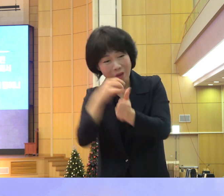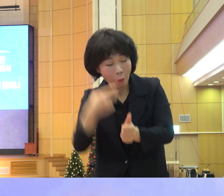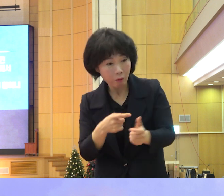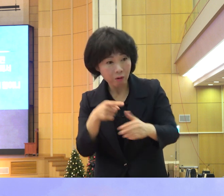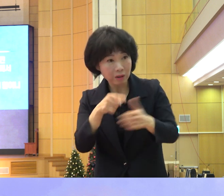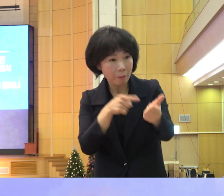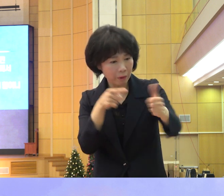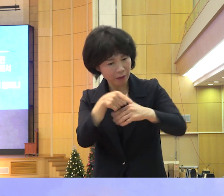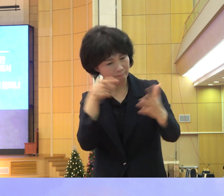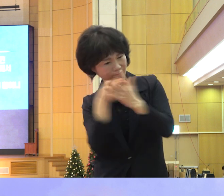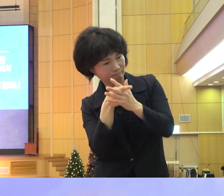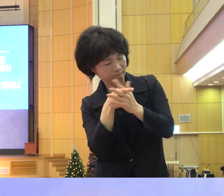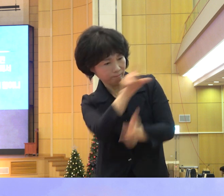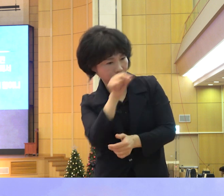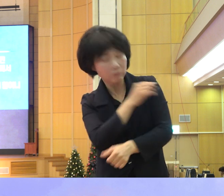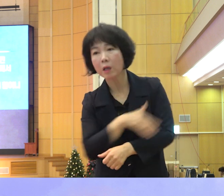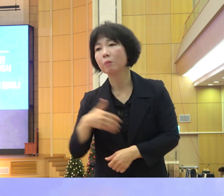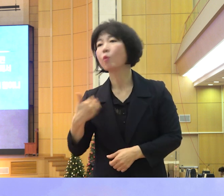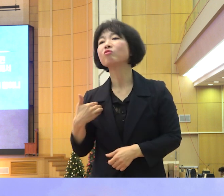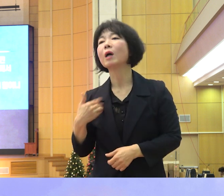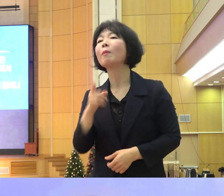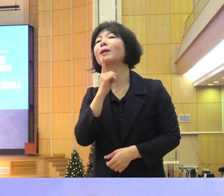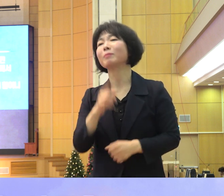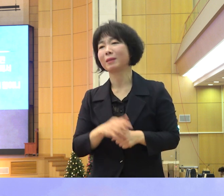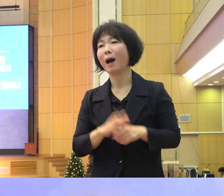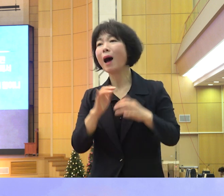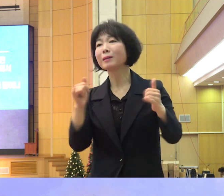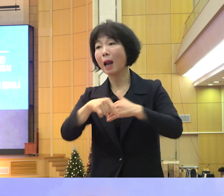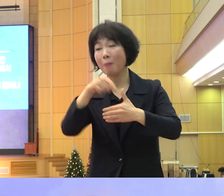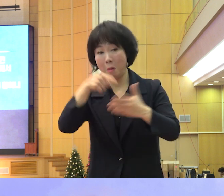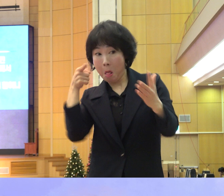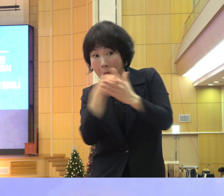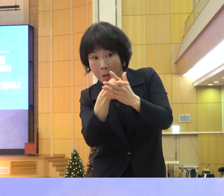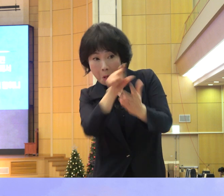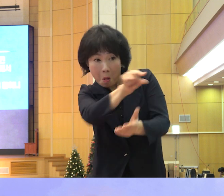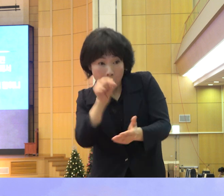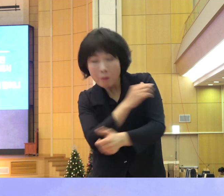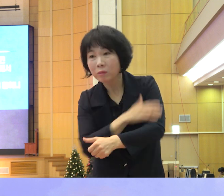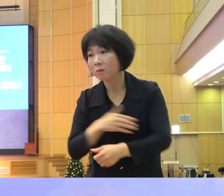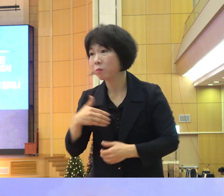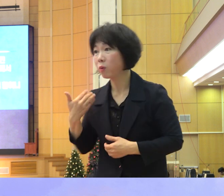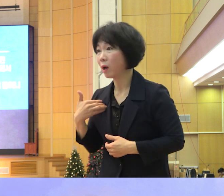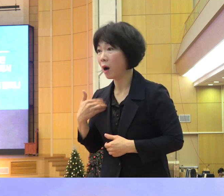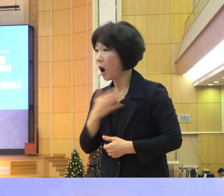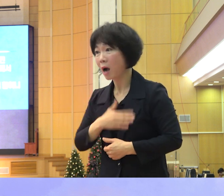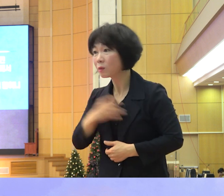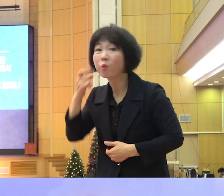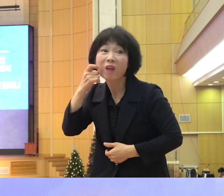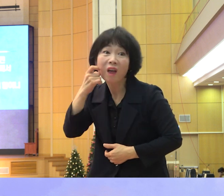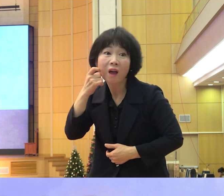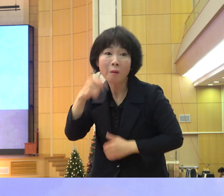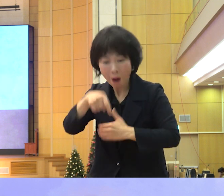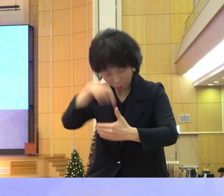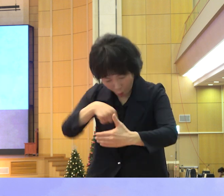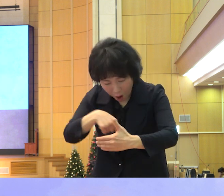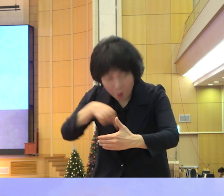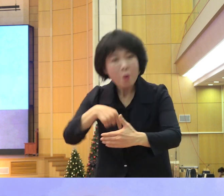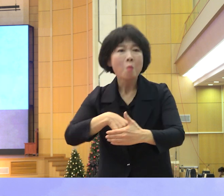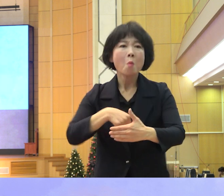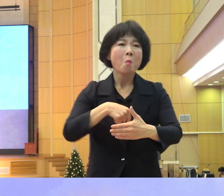그러니까 이게 세상에서 그러잖아. 열길 물속 깊이 나서 사람의 속마음은 모른다고 했는데, 이 마음이